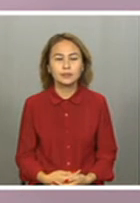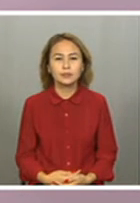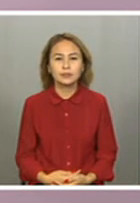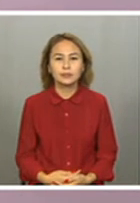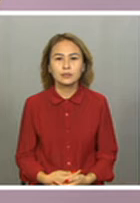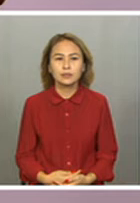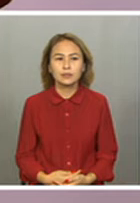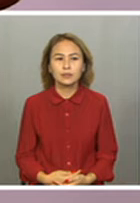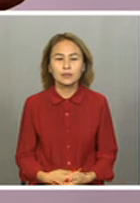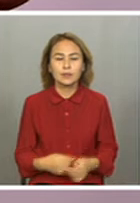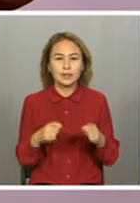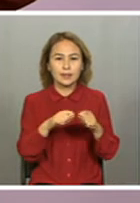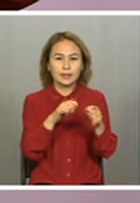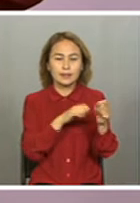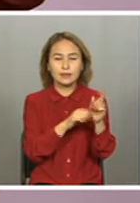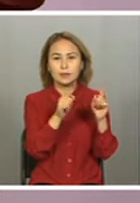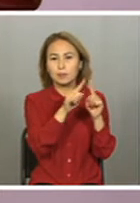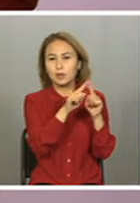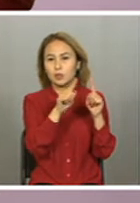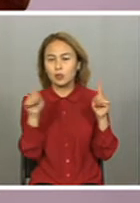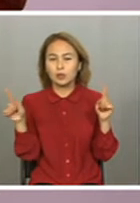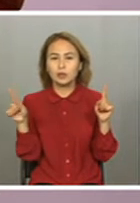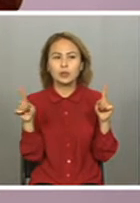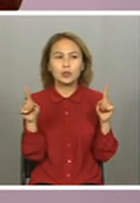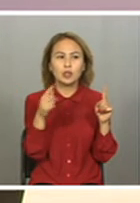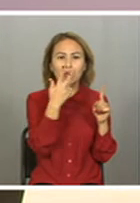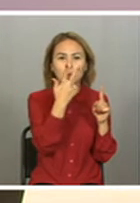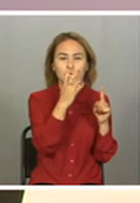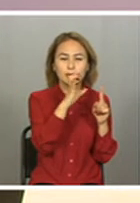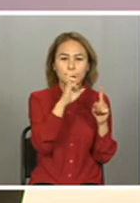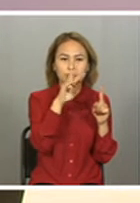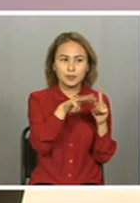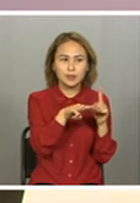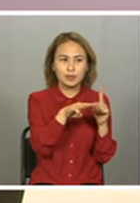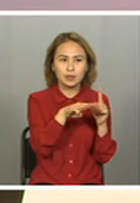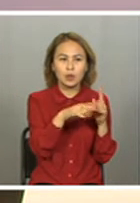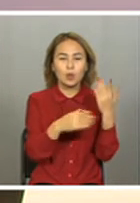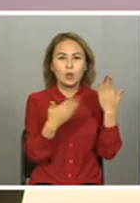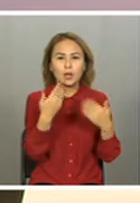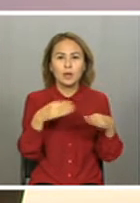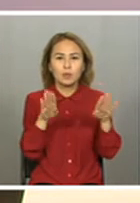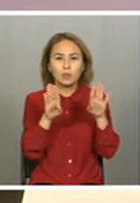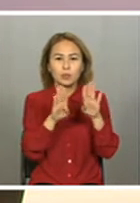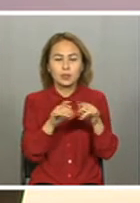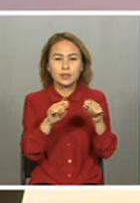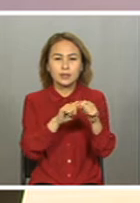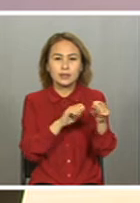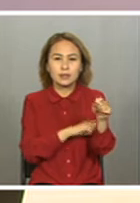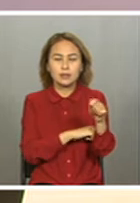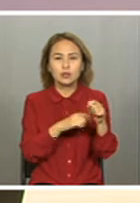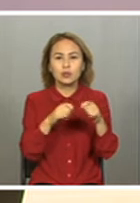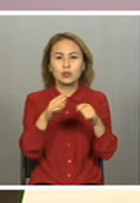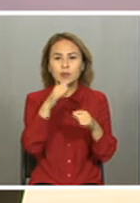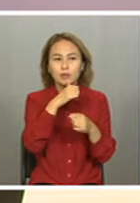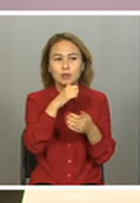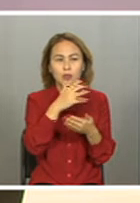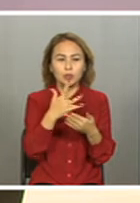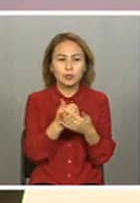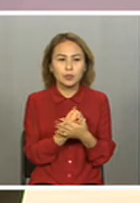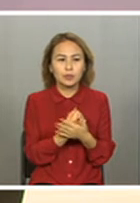алайық. Кесіндінің бір бөлігінің ұзындығы 3 сантиметр. Олай болса, кесіндінің ұзындығын табамыз.